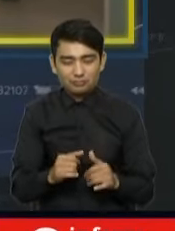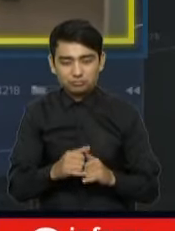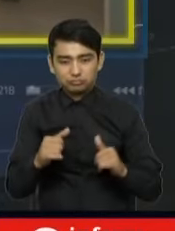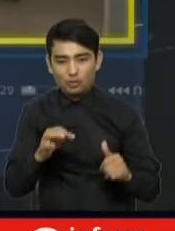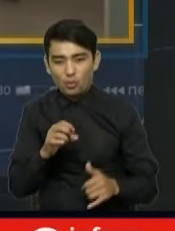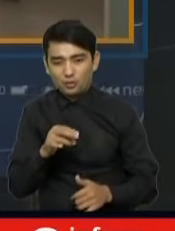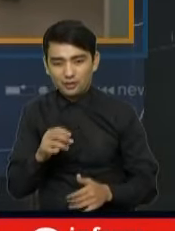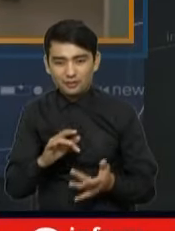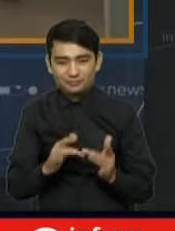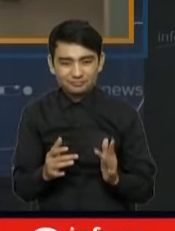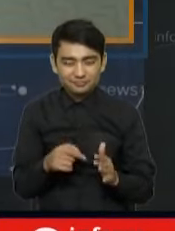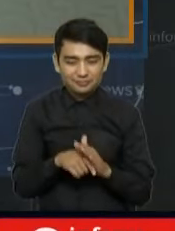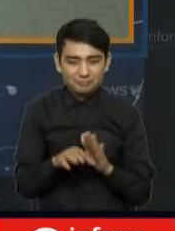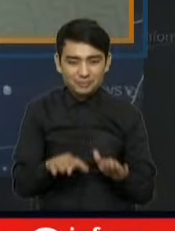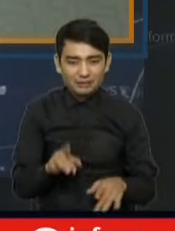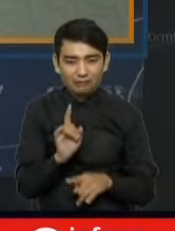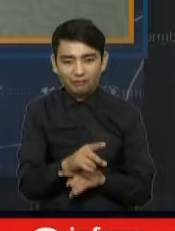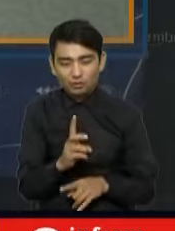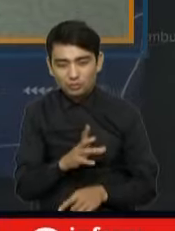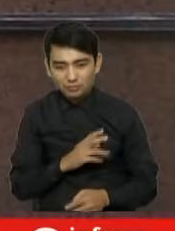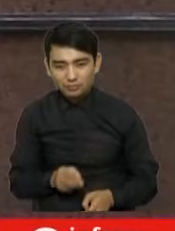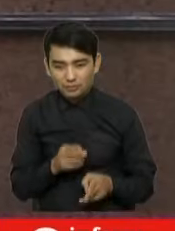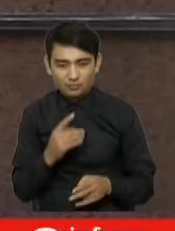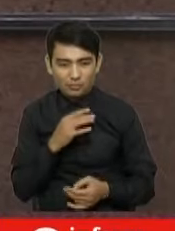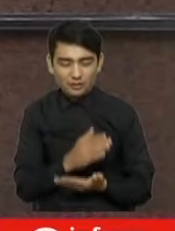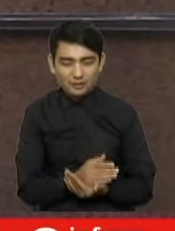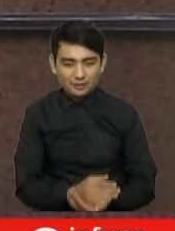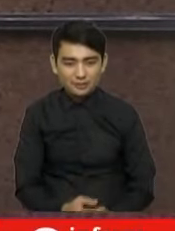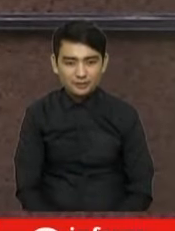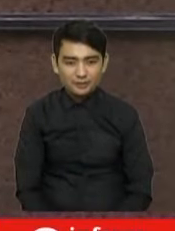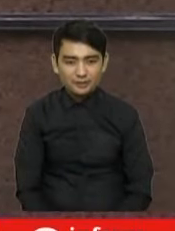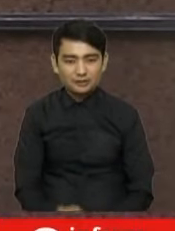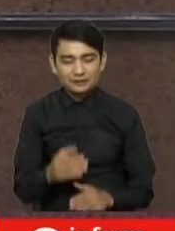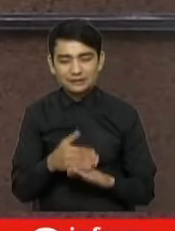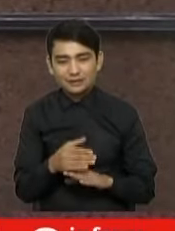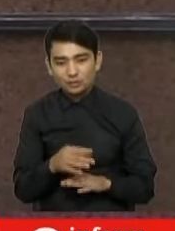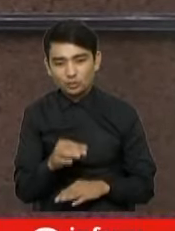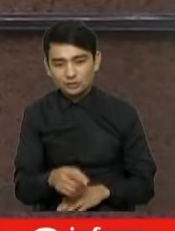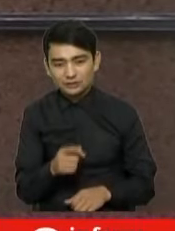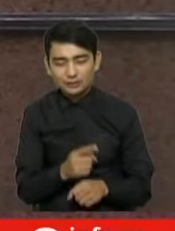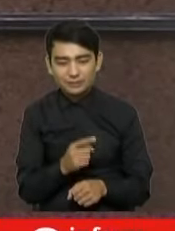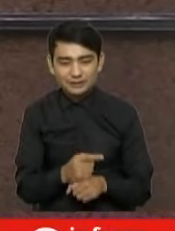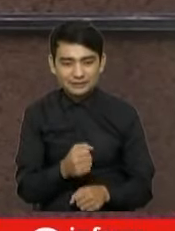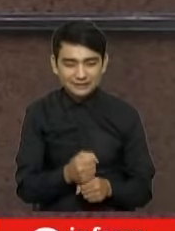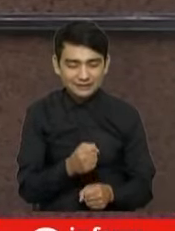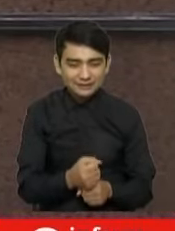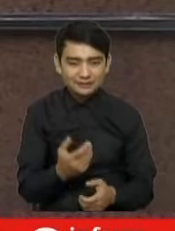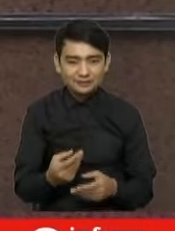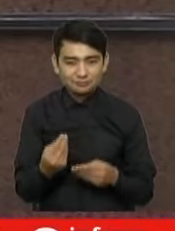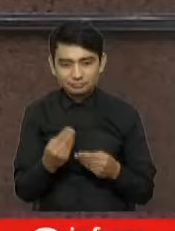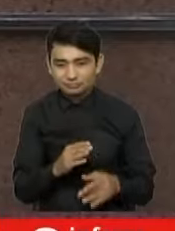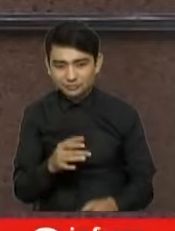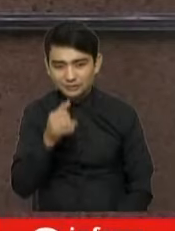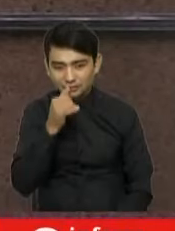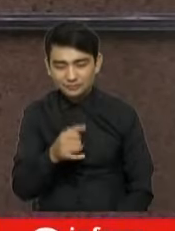онлайн алаяқтық мәселесі де күн тәртібінен түспей тұр. Несиеге жаңа шектеу қою, оны бермеу деген менің